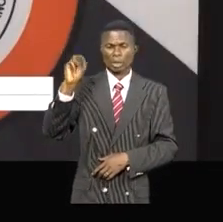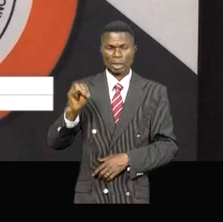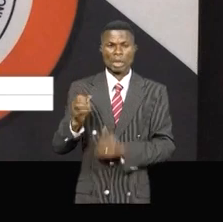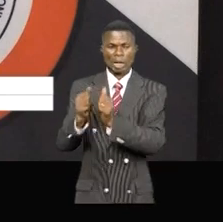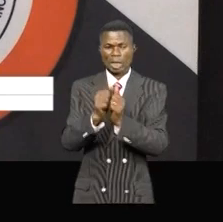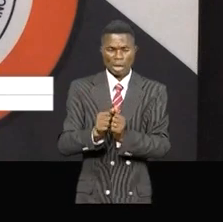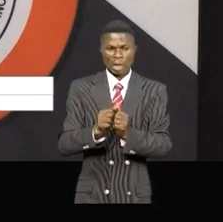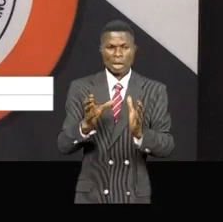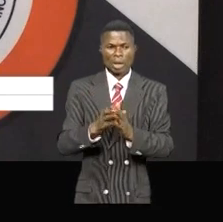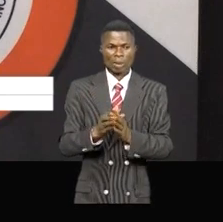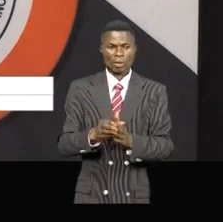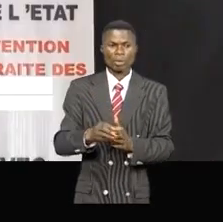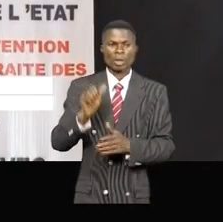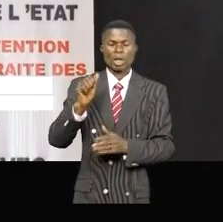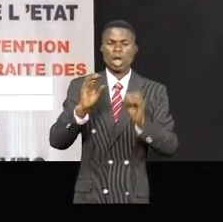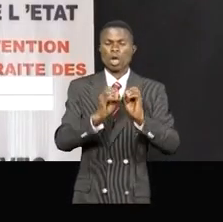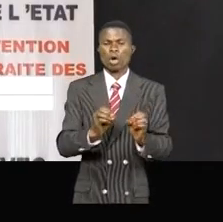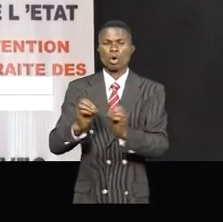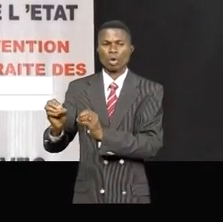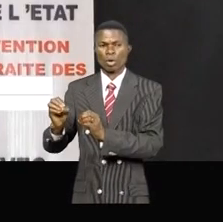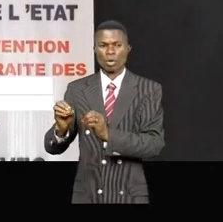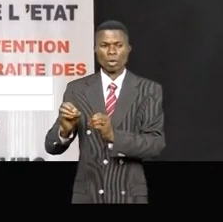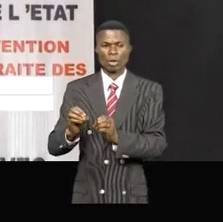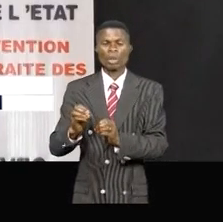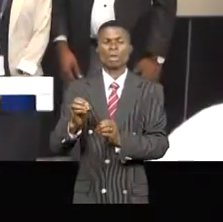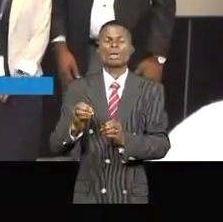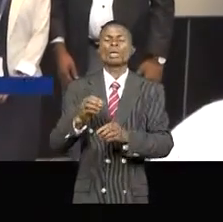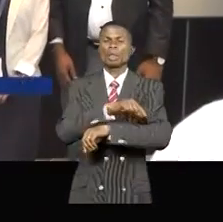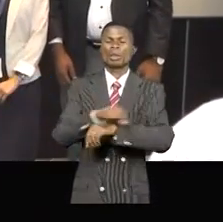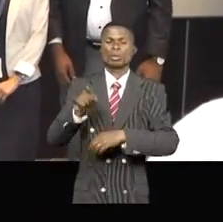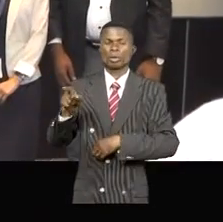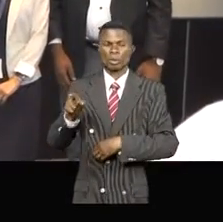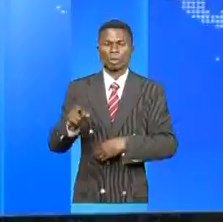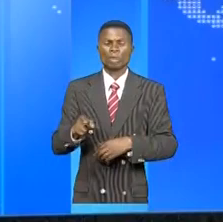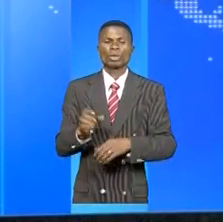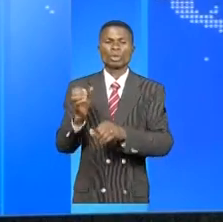de l'Internews, une organisation cofinancée par l'USAID et la Suède.